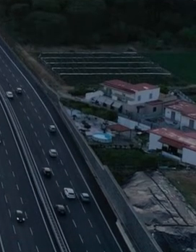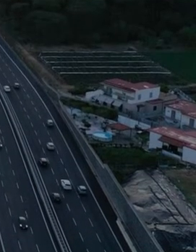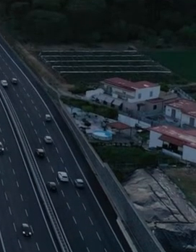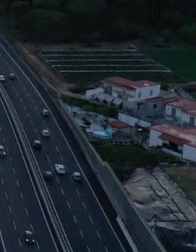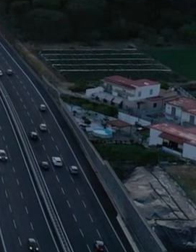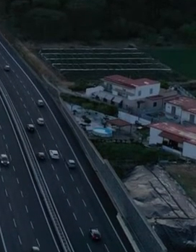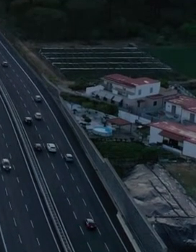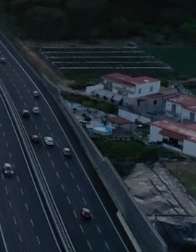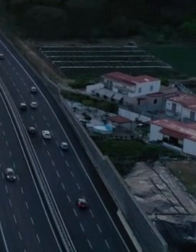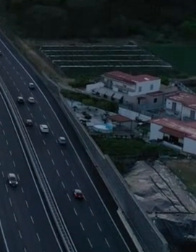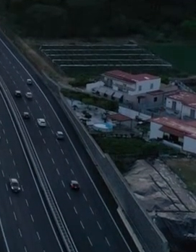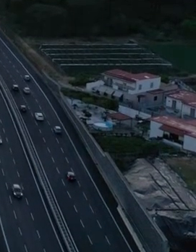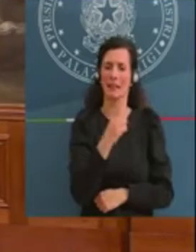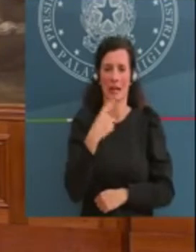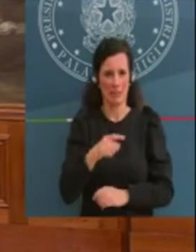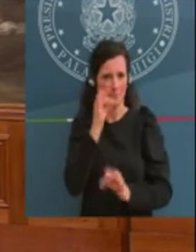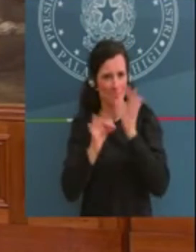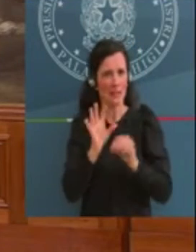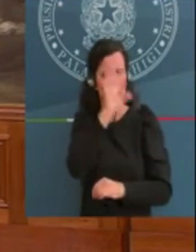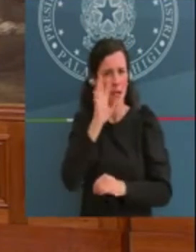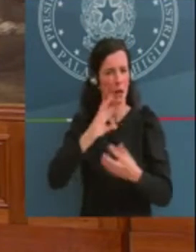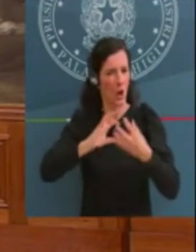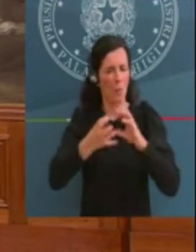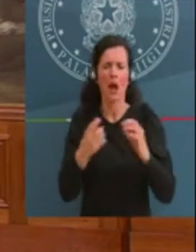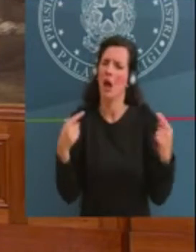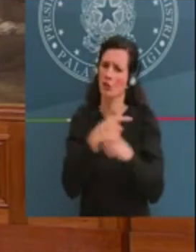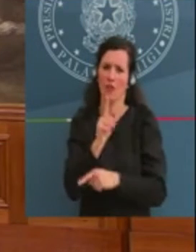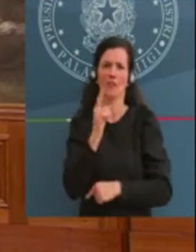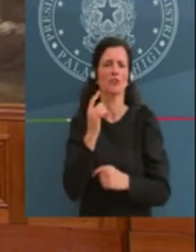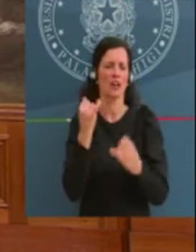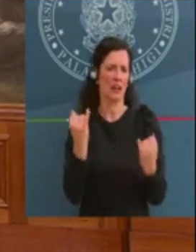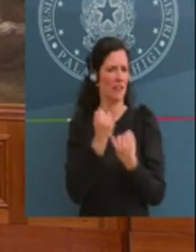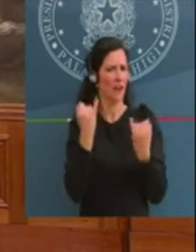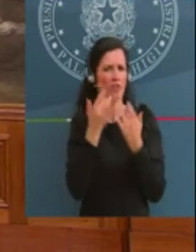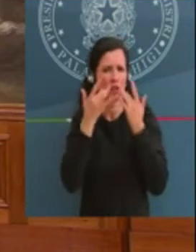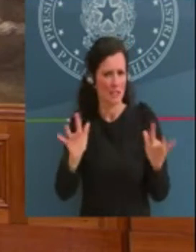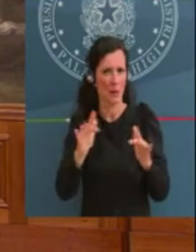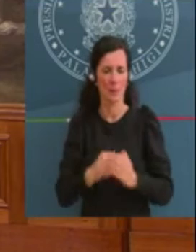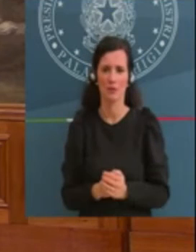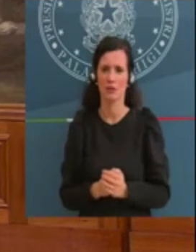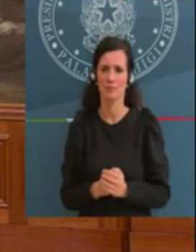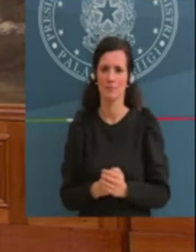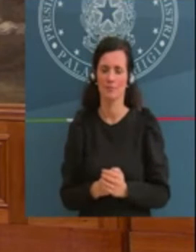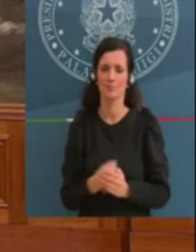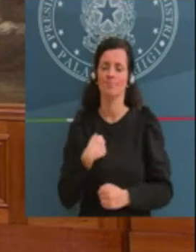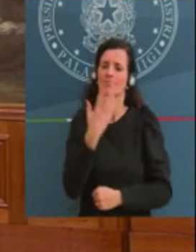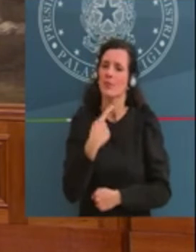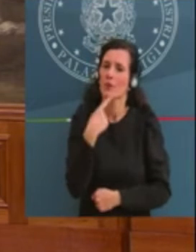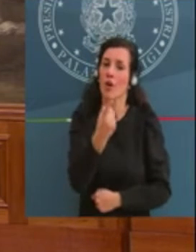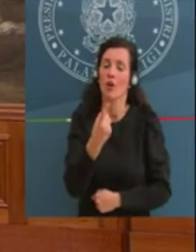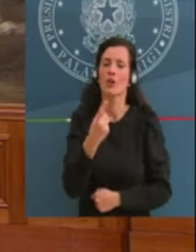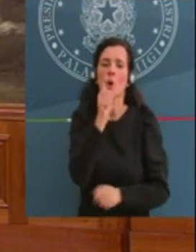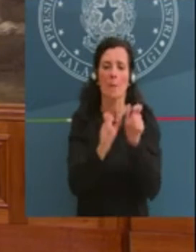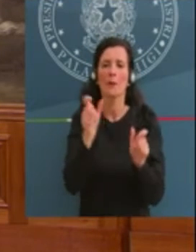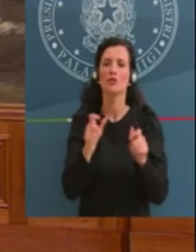soccorso continuando così nel giro di due settimane vicino alle feste tutte le regioni saranno già nei giorni 25